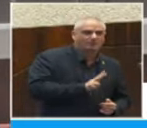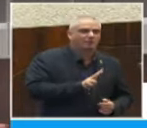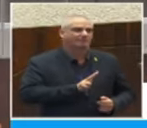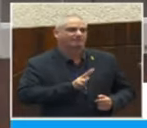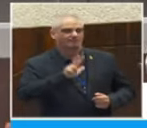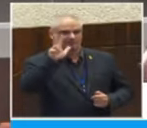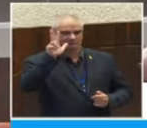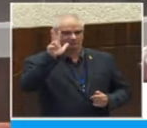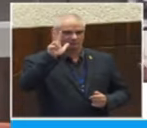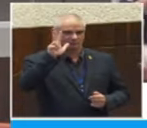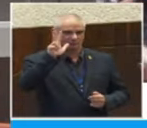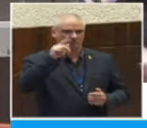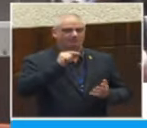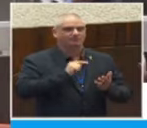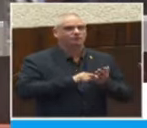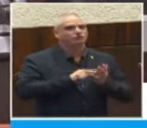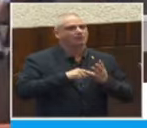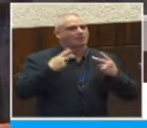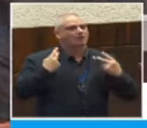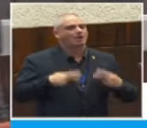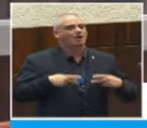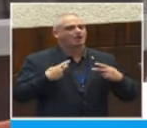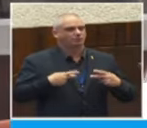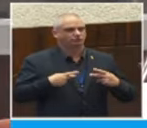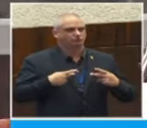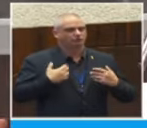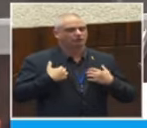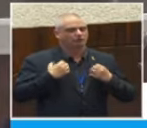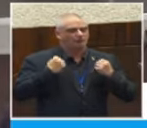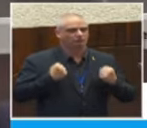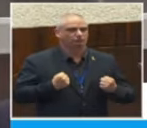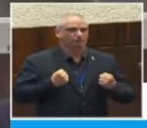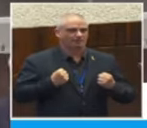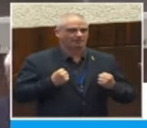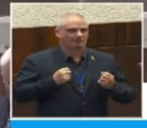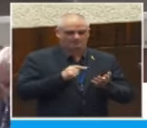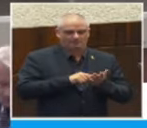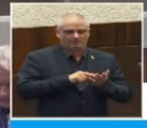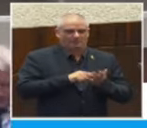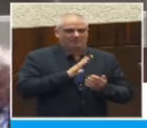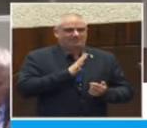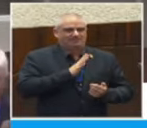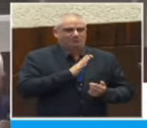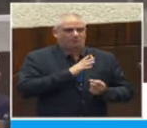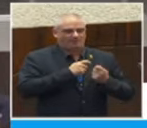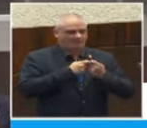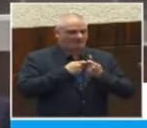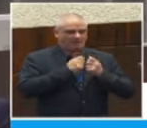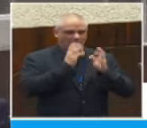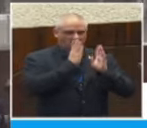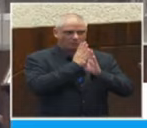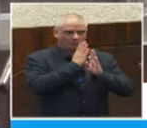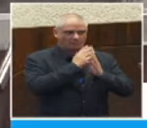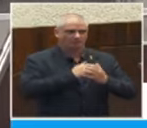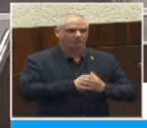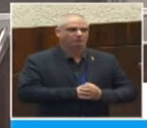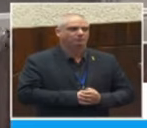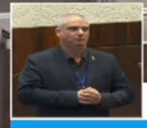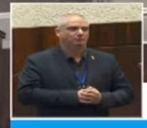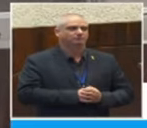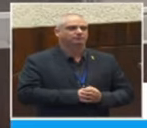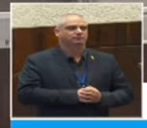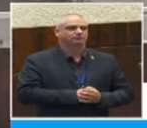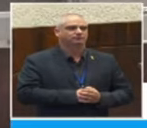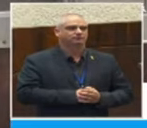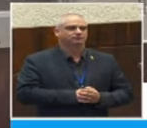בשל חשש כבד לשלומם נוכח איומי ארגוני הטרור. עדיין ללא